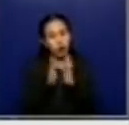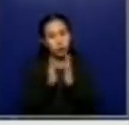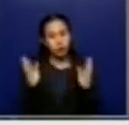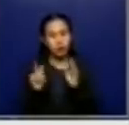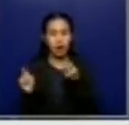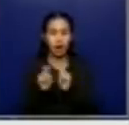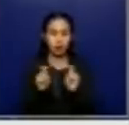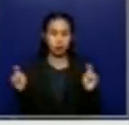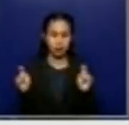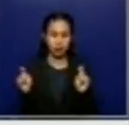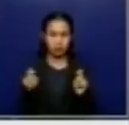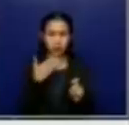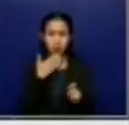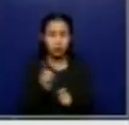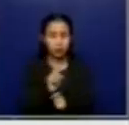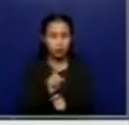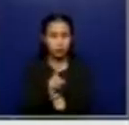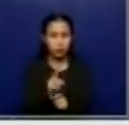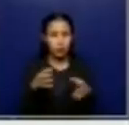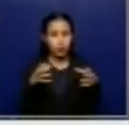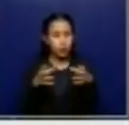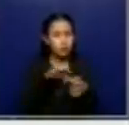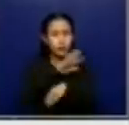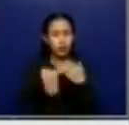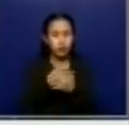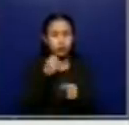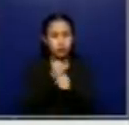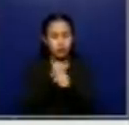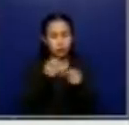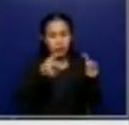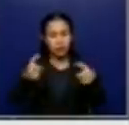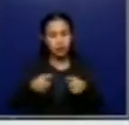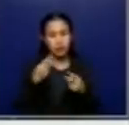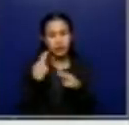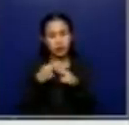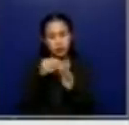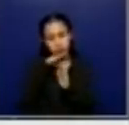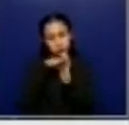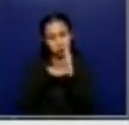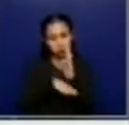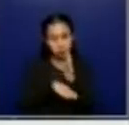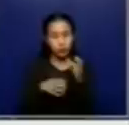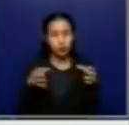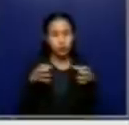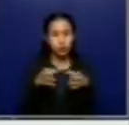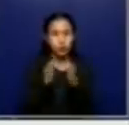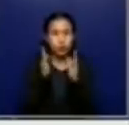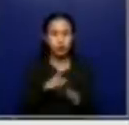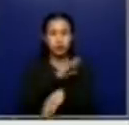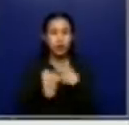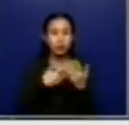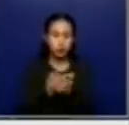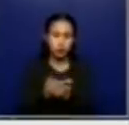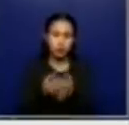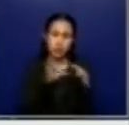อดจนผู้ที่มีส่วนในการศึกษาทุกท่านนะครับดูรายชื่อแล้วเป็นบุคคลที่เกี่ยวข้องกับเรื่องรา